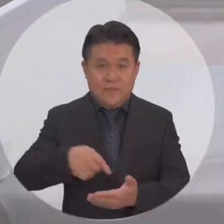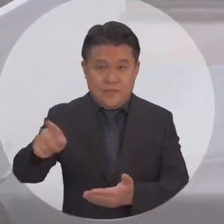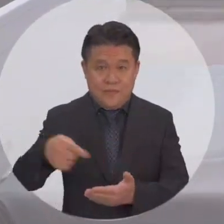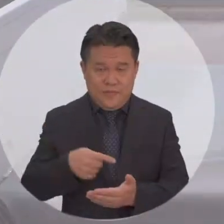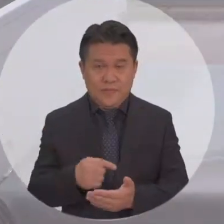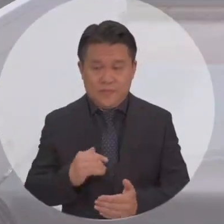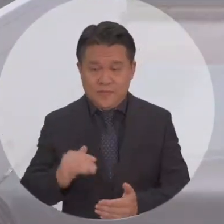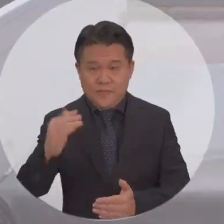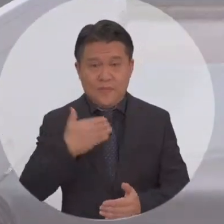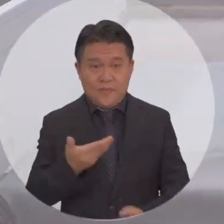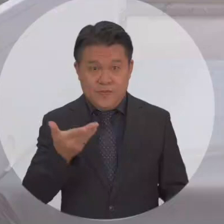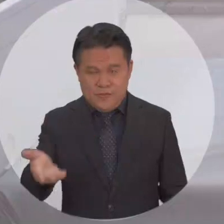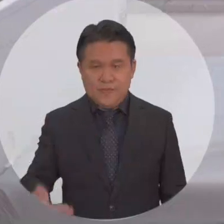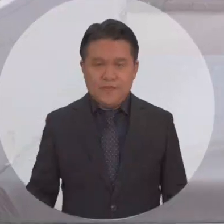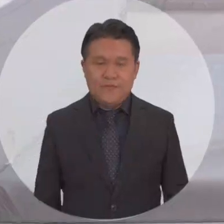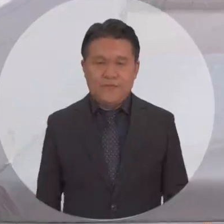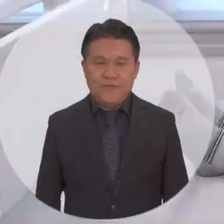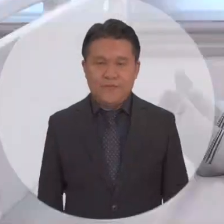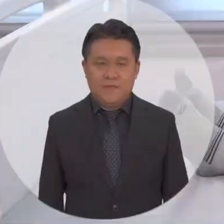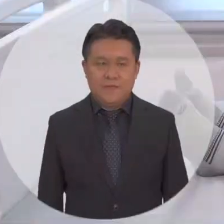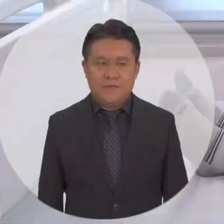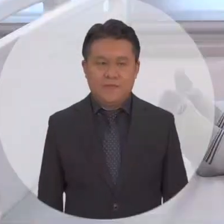침대에서의 이동 순서 안내입니다.